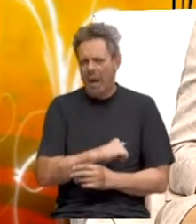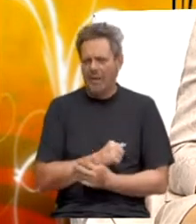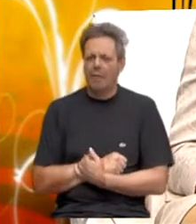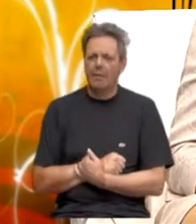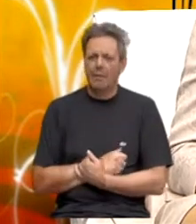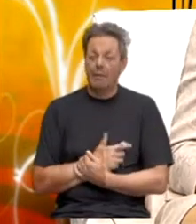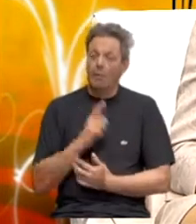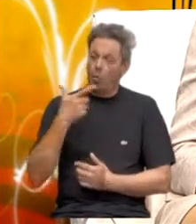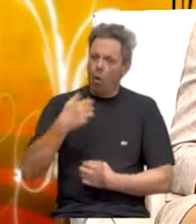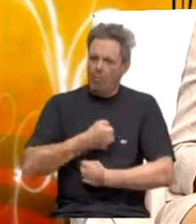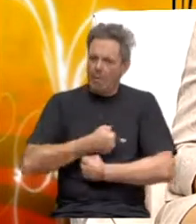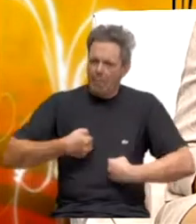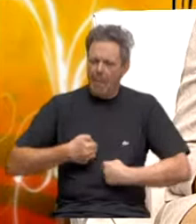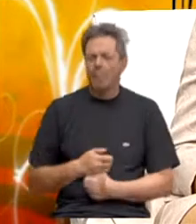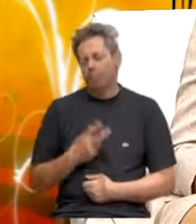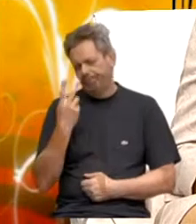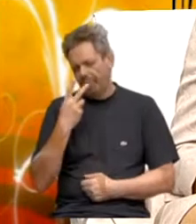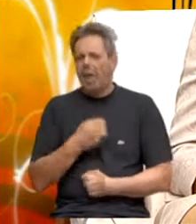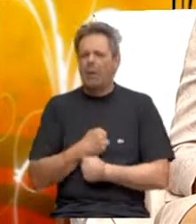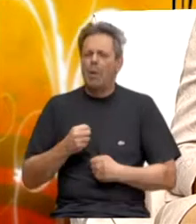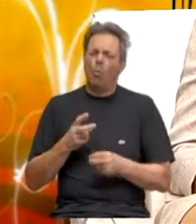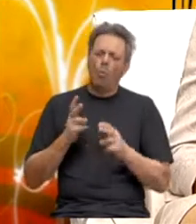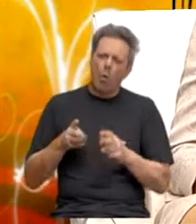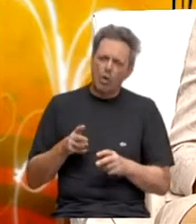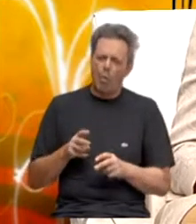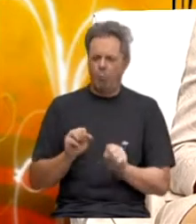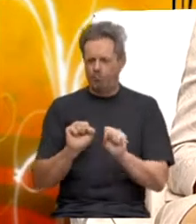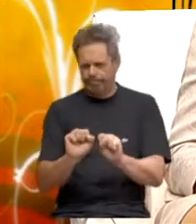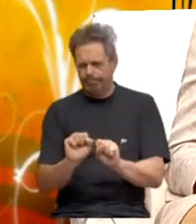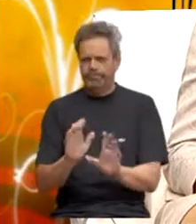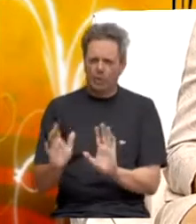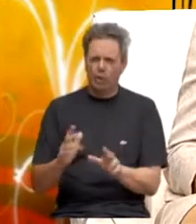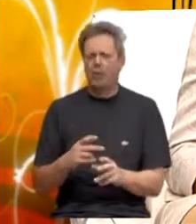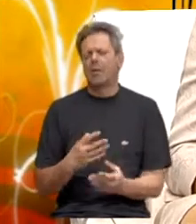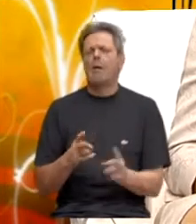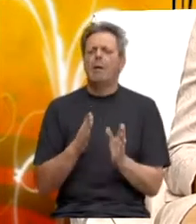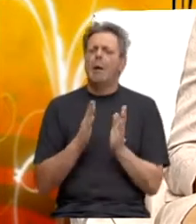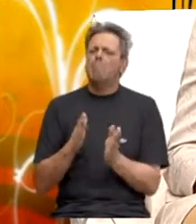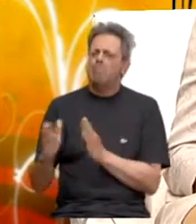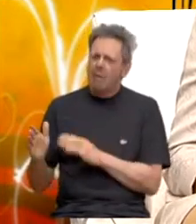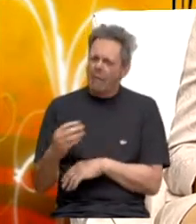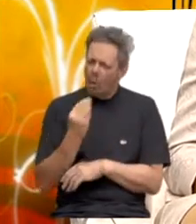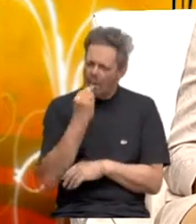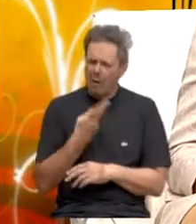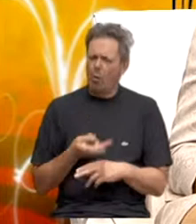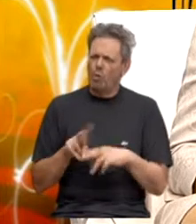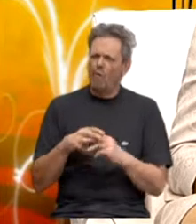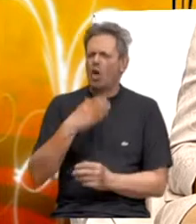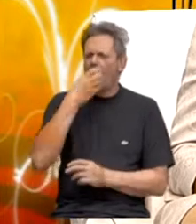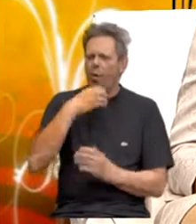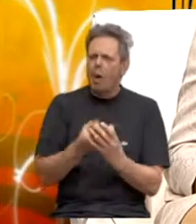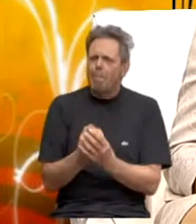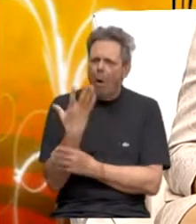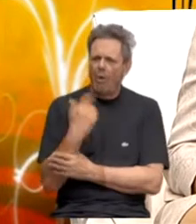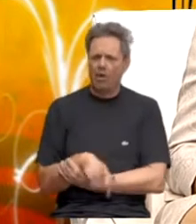je debljina. Debljinu možemo prevenirati sa pravilnom zdravom ishranom, što je moguće više voća i povrća. Otprilike bi bilo